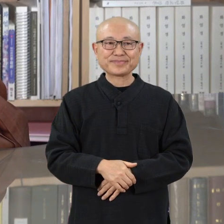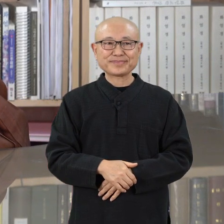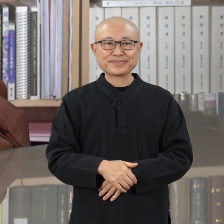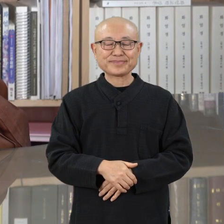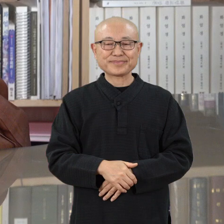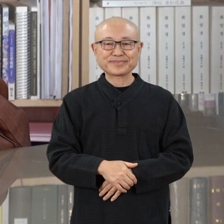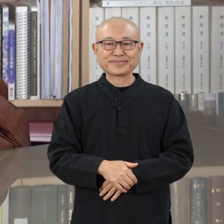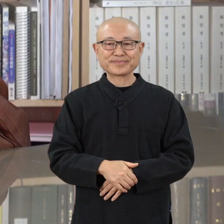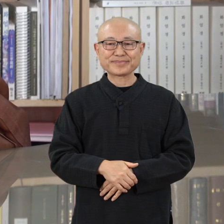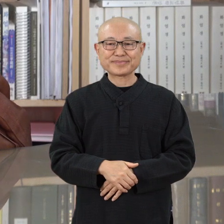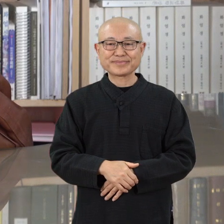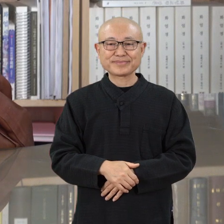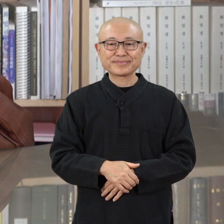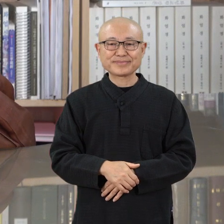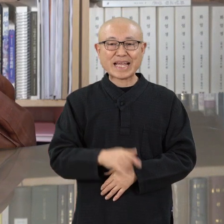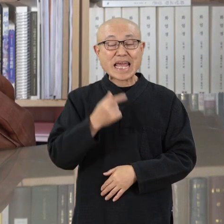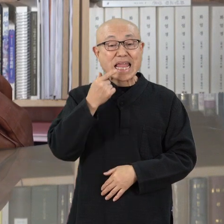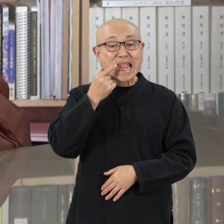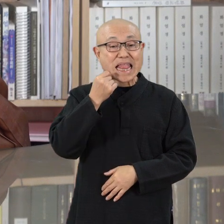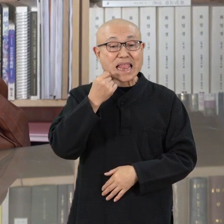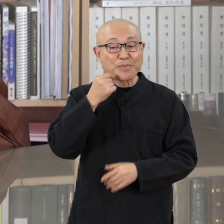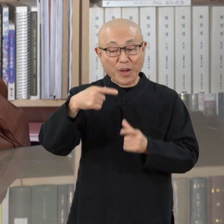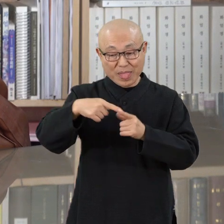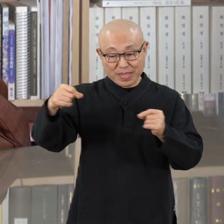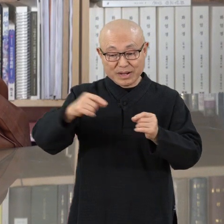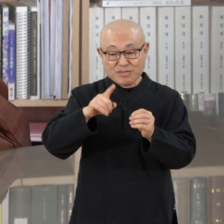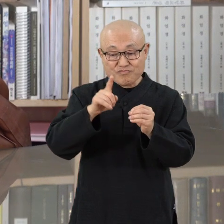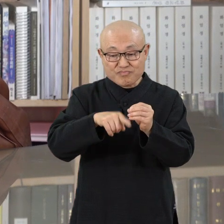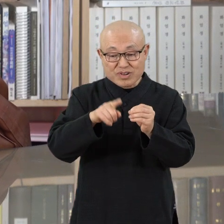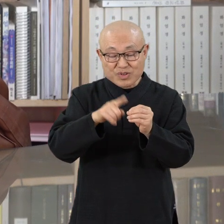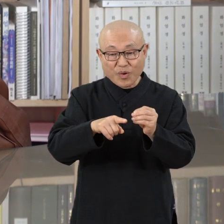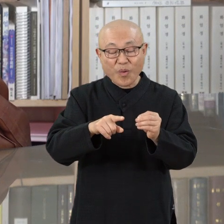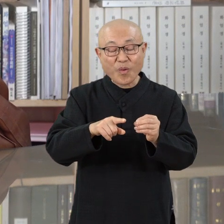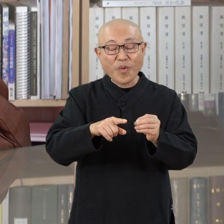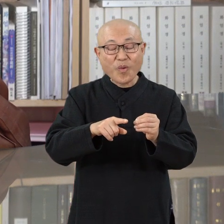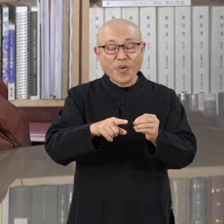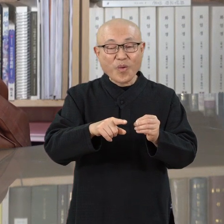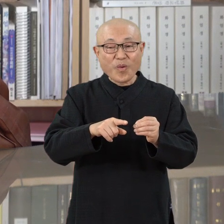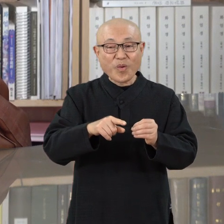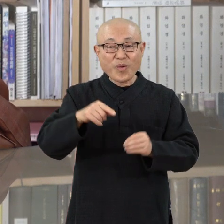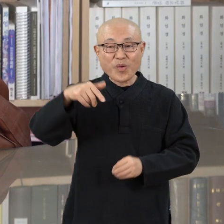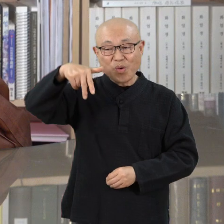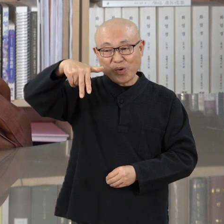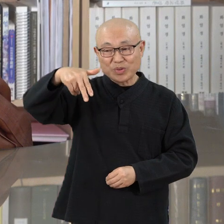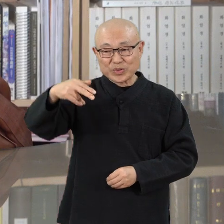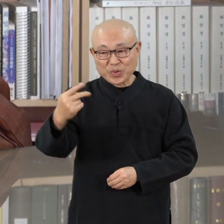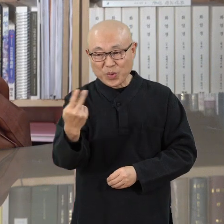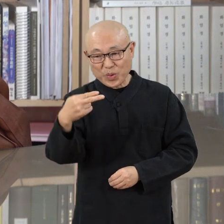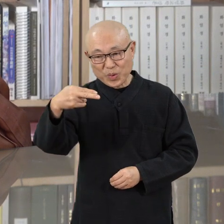내용입니다. 일본 불교 조동종의 계산조인